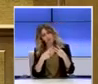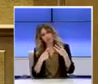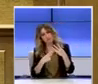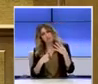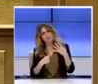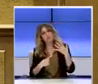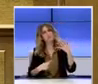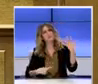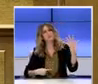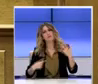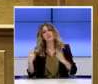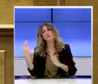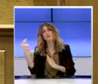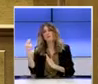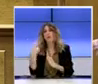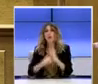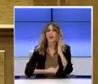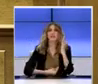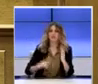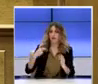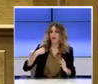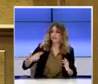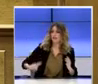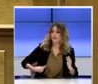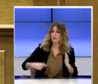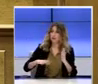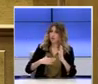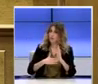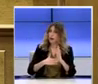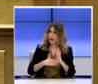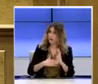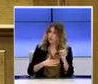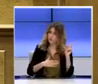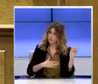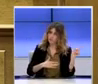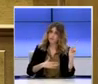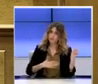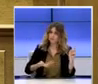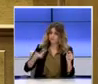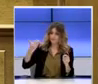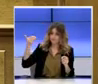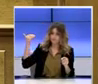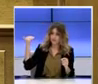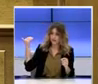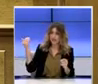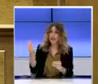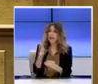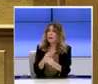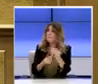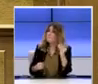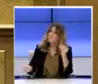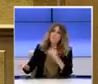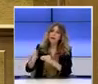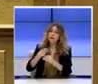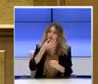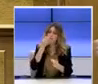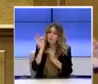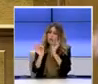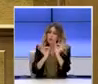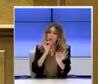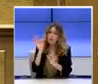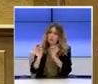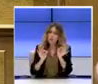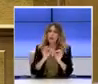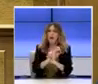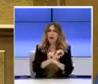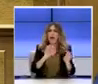τους ανθρώπους του δημόσιου χώρου και ιδιαίτερα τους λειτουργούς, τους δημόσιους υπαλλήλους, τους